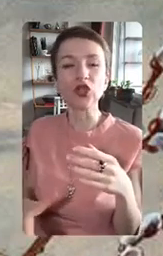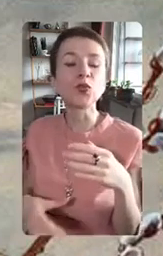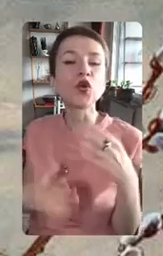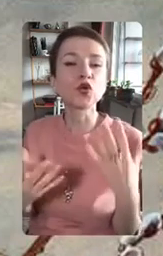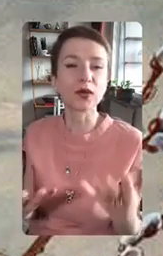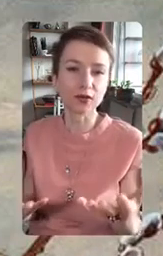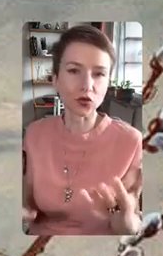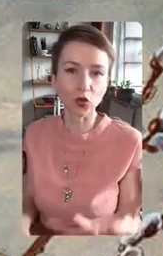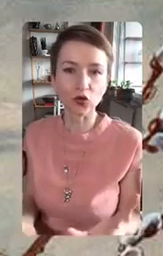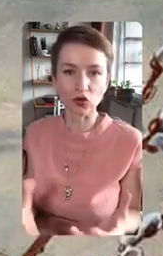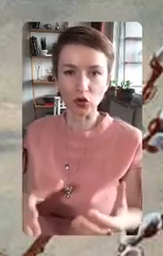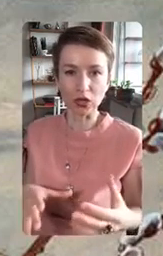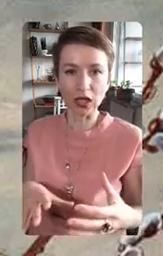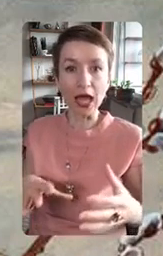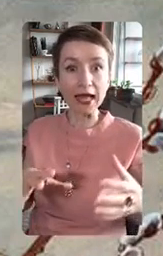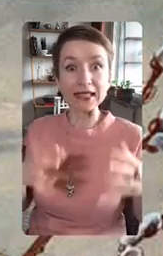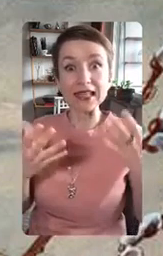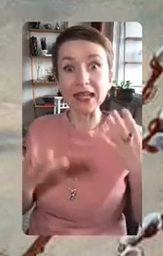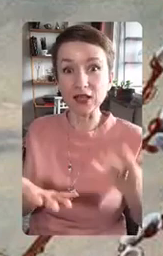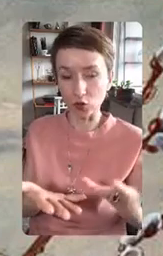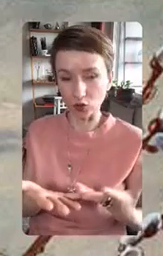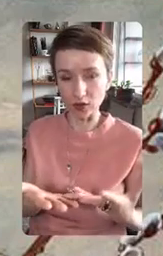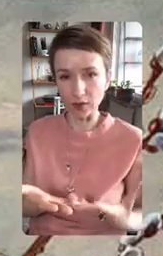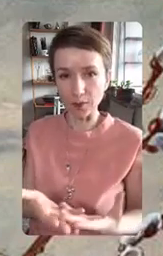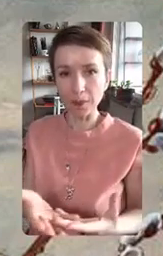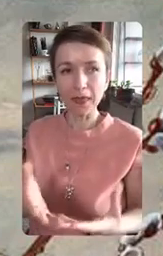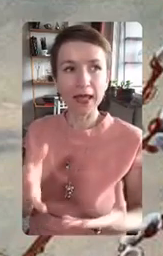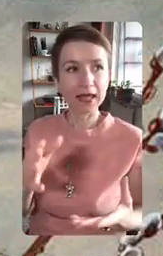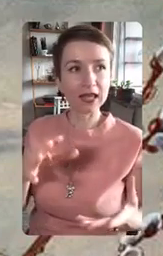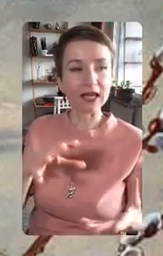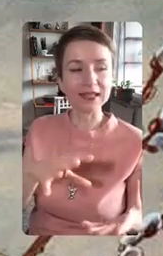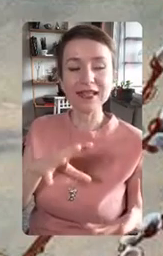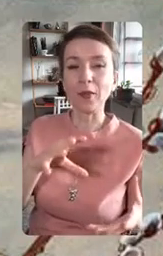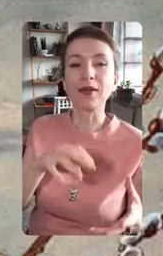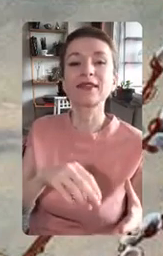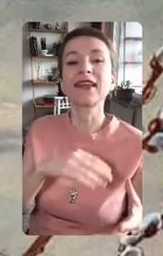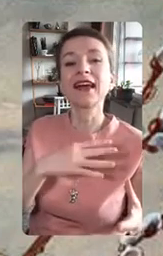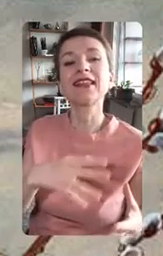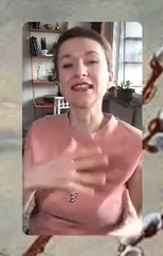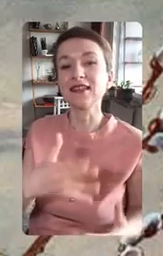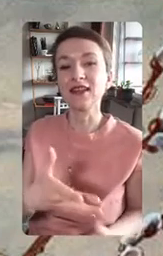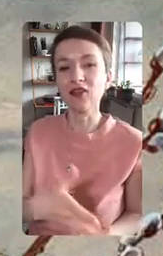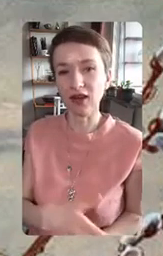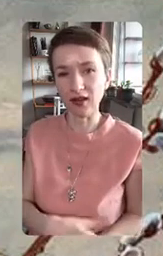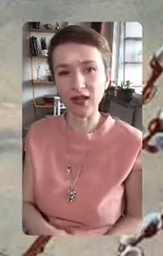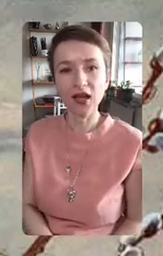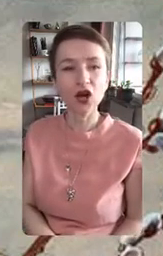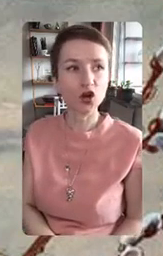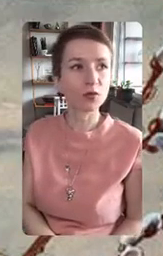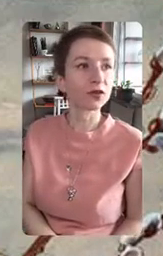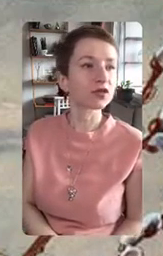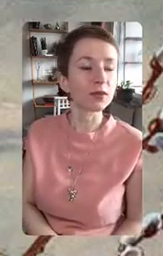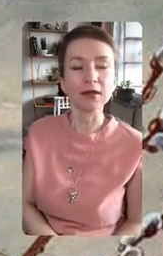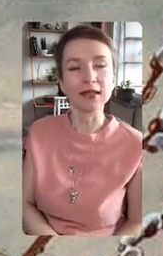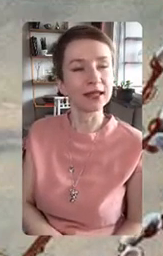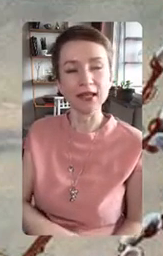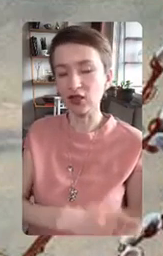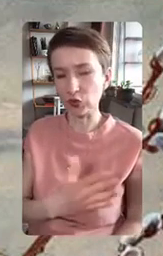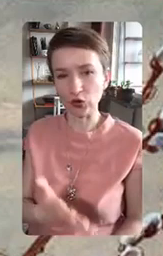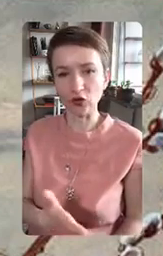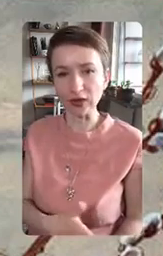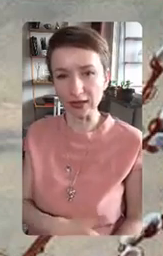детей, то, что они не могут пойти в школу, то, что они изолируются. И о детях постоянно здесь говорят. Кроме того,